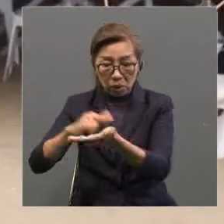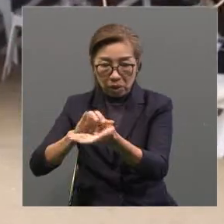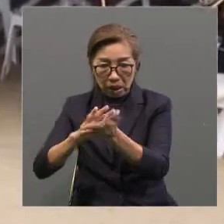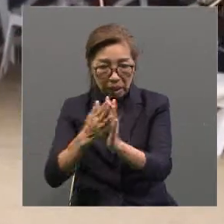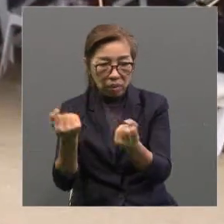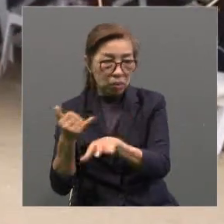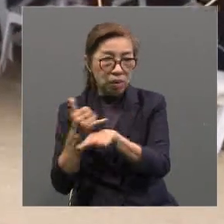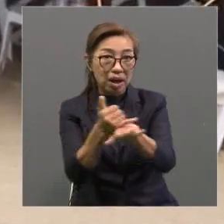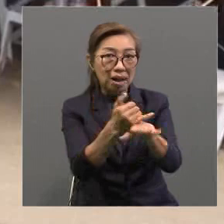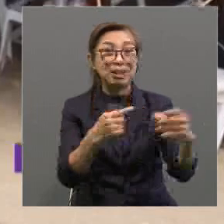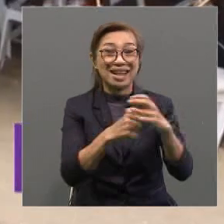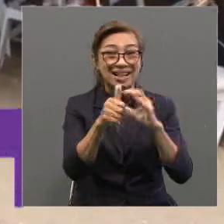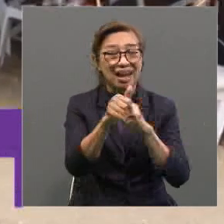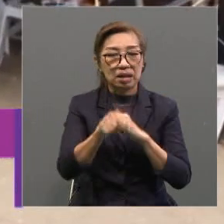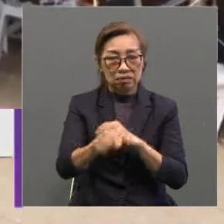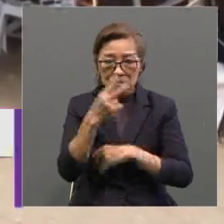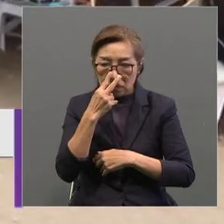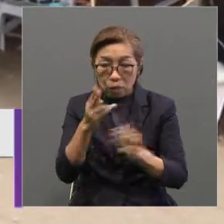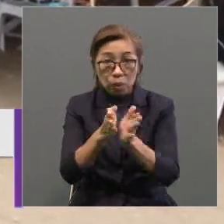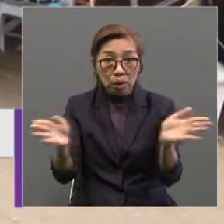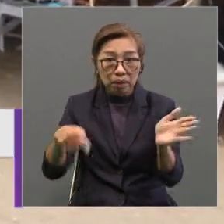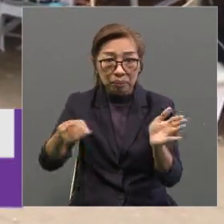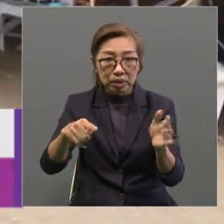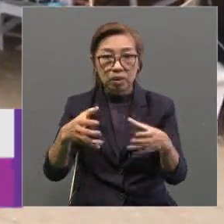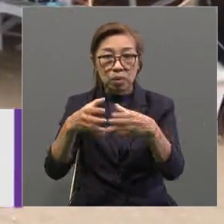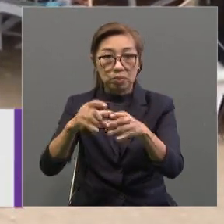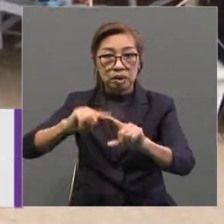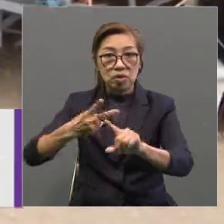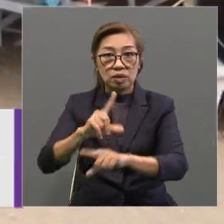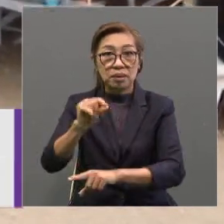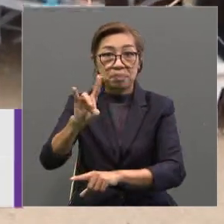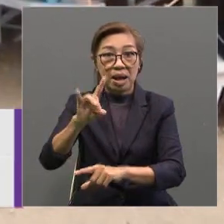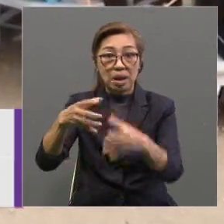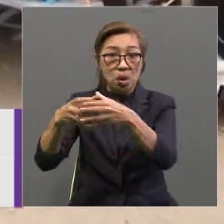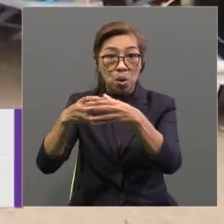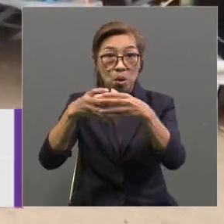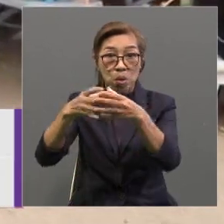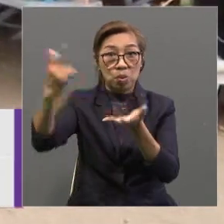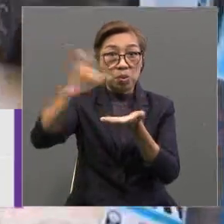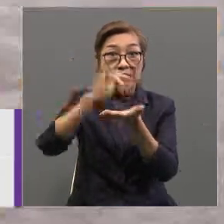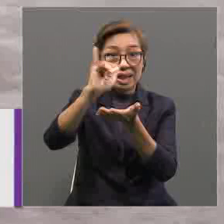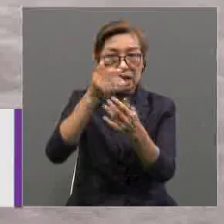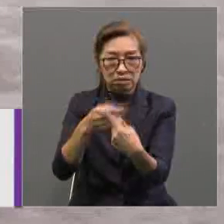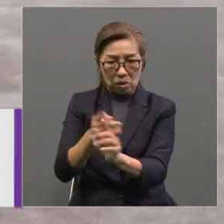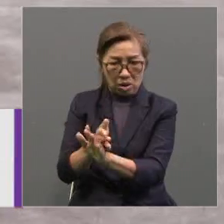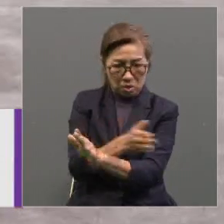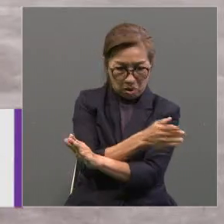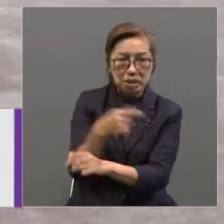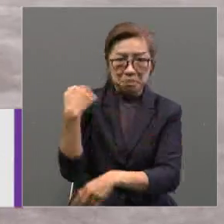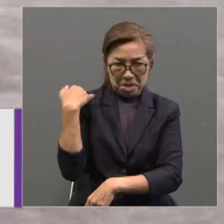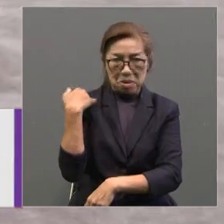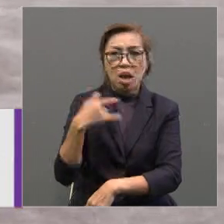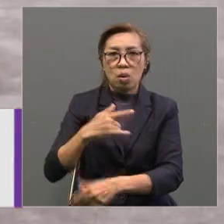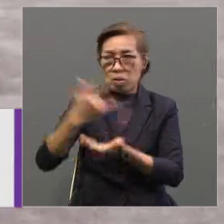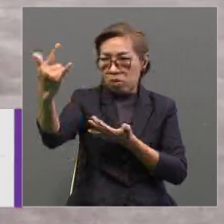ถ้าพูดถึงภาพรวมจนถึงขณะนี้แม้ว่านักท่องเที่ยวอีกกลุ่มหนึ่งที่จะมา28ยังมาไม่ถึงแต่ว่าโดยภาพรวมหลังจากที่นักท่องเที่ยวเข้ามาอย่าง